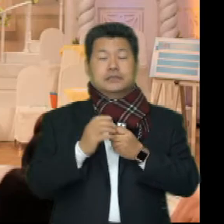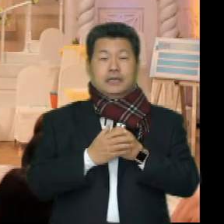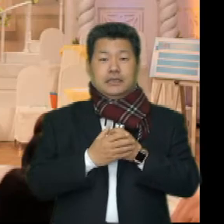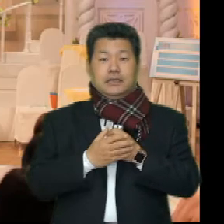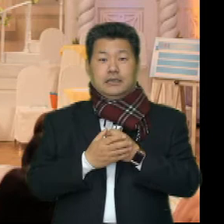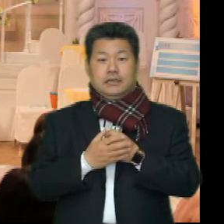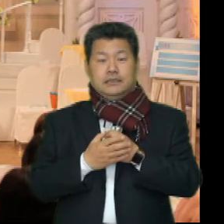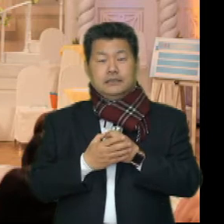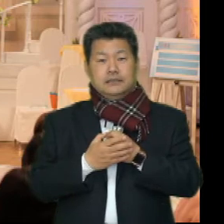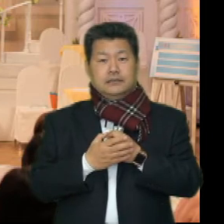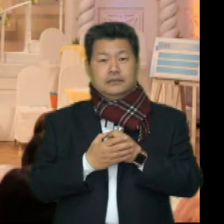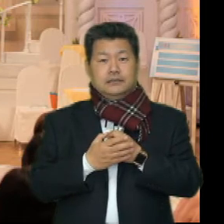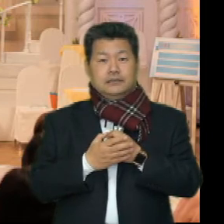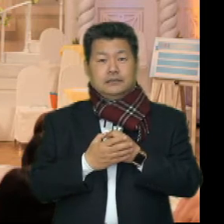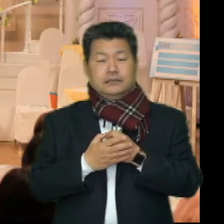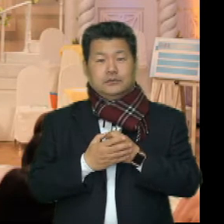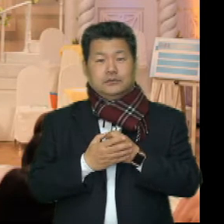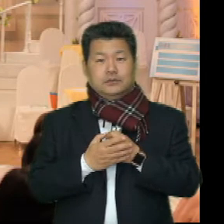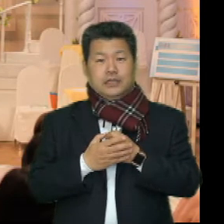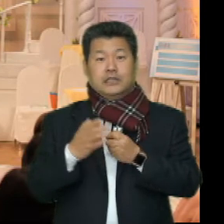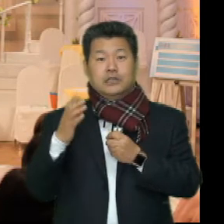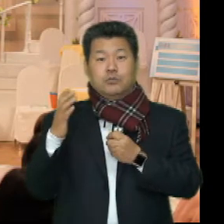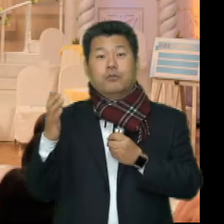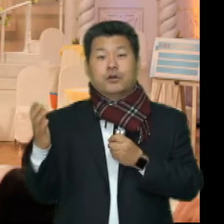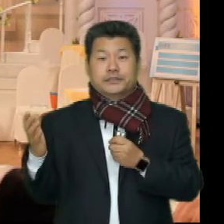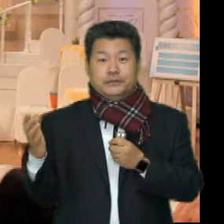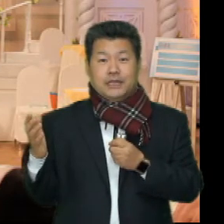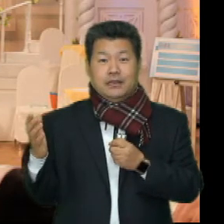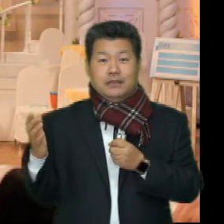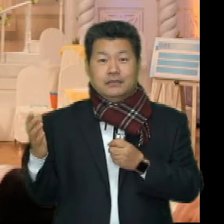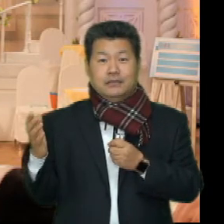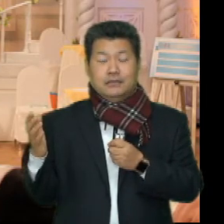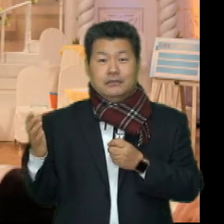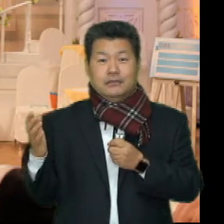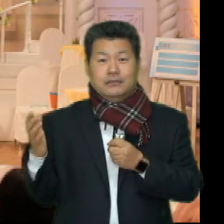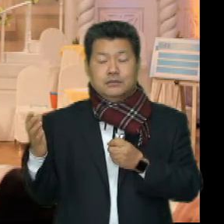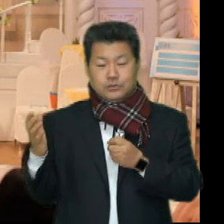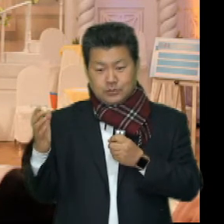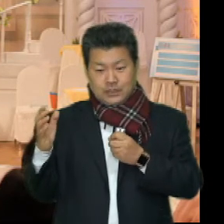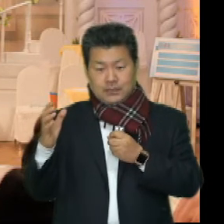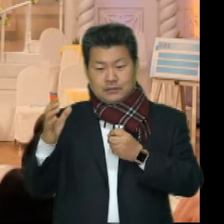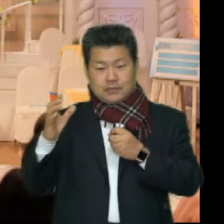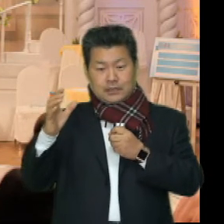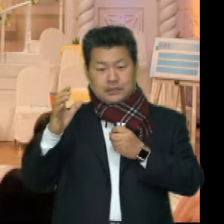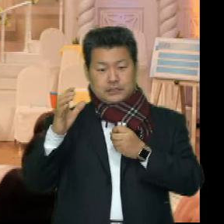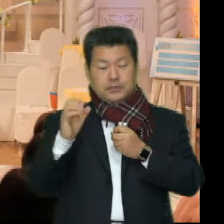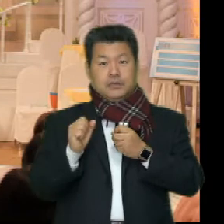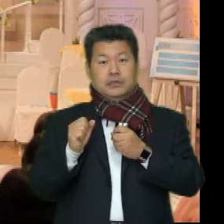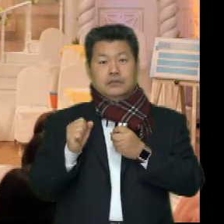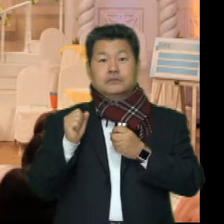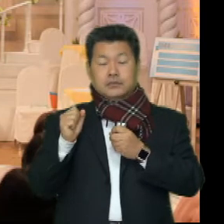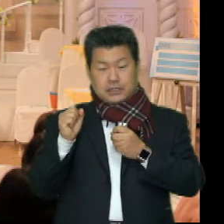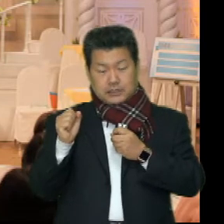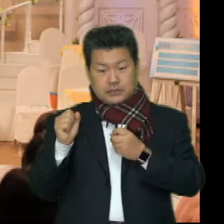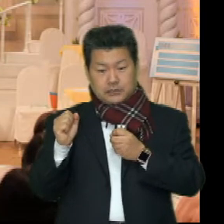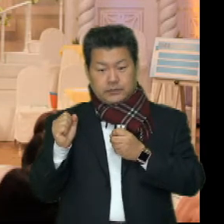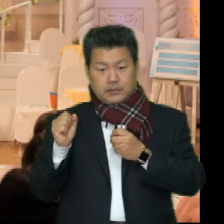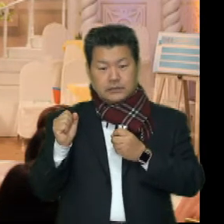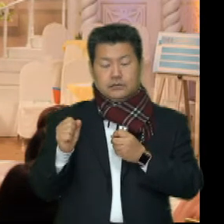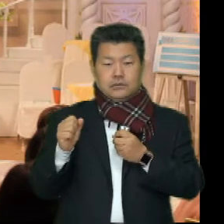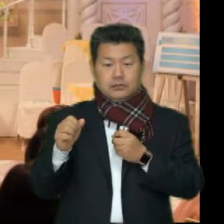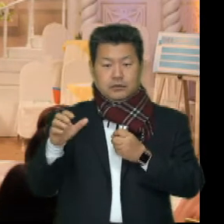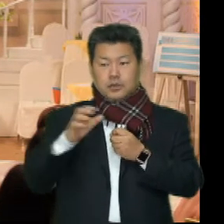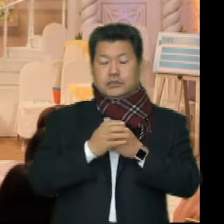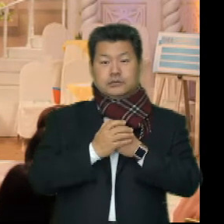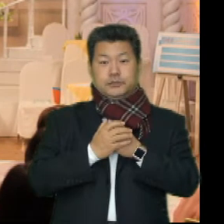저는 영덕대게를 옛날에는 못 먹었습니다. 예. 그리고 대게집에